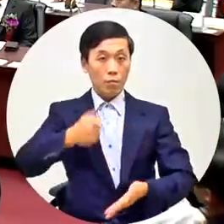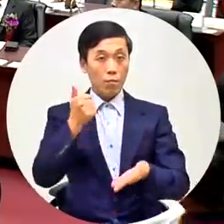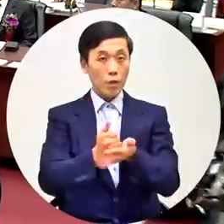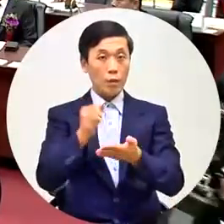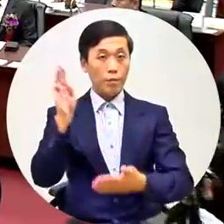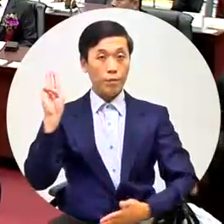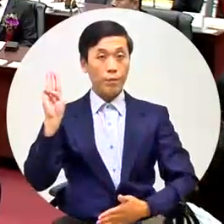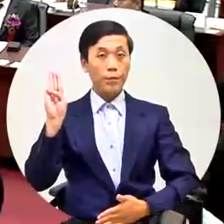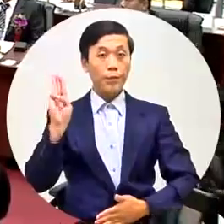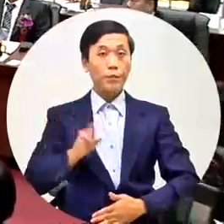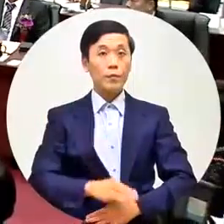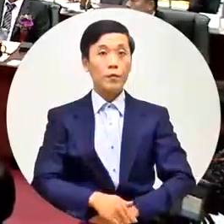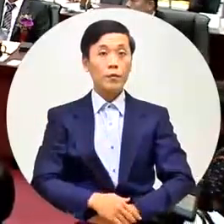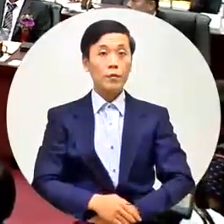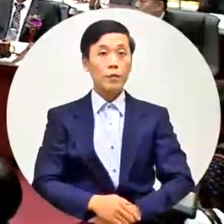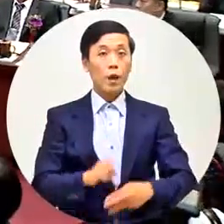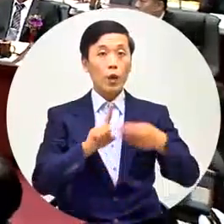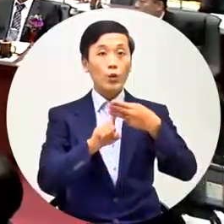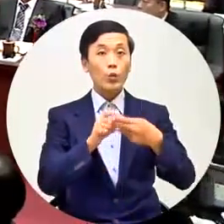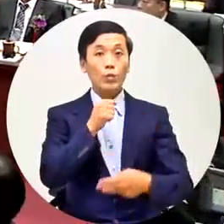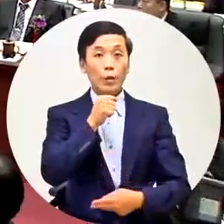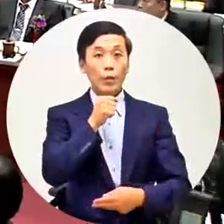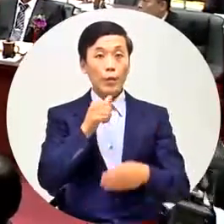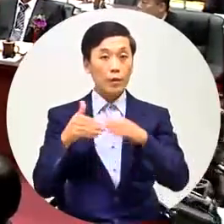主持人引导宣誓。